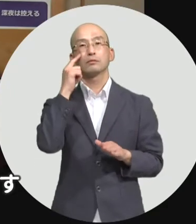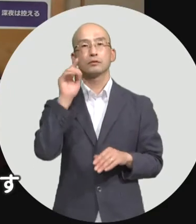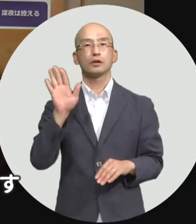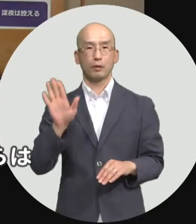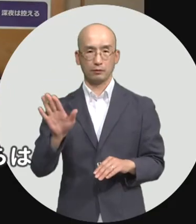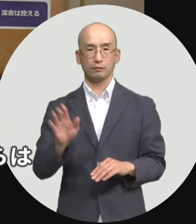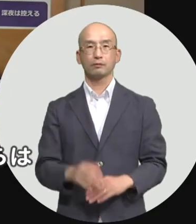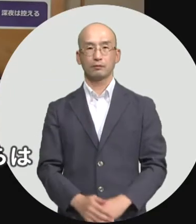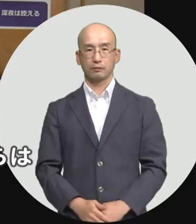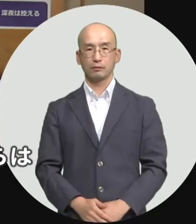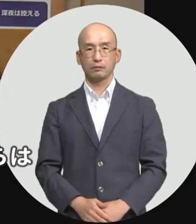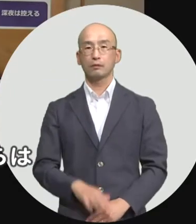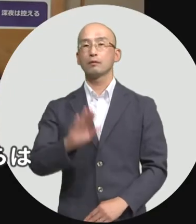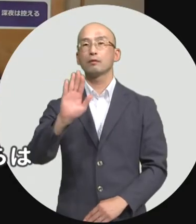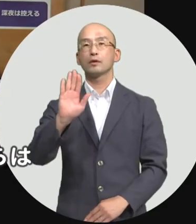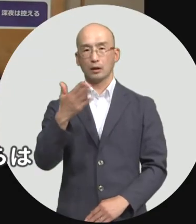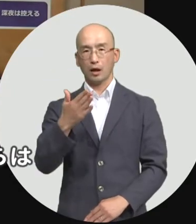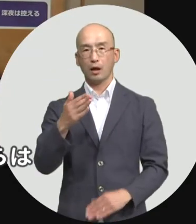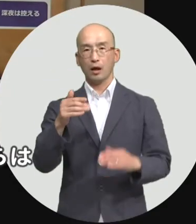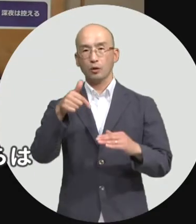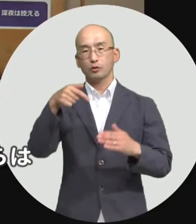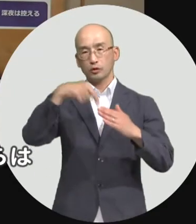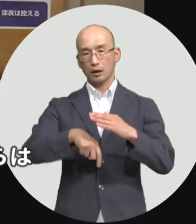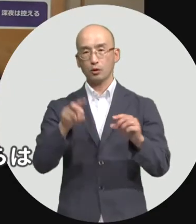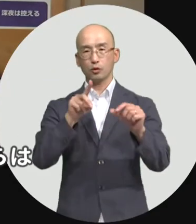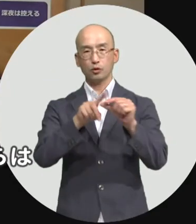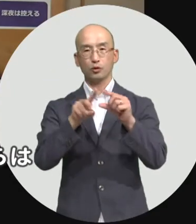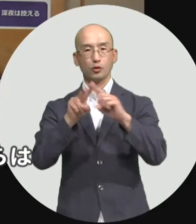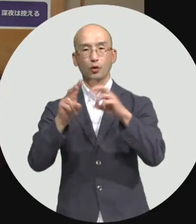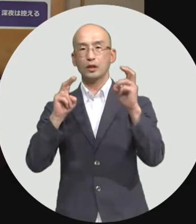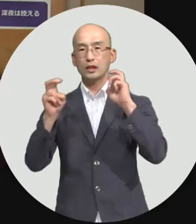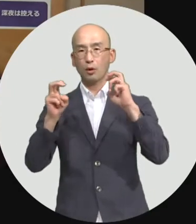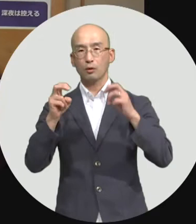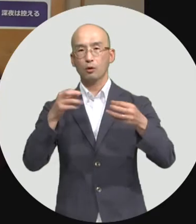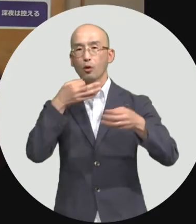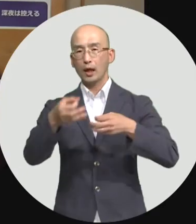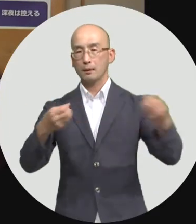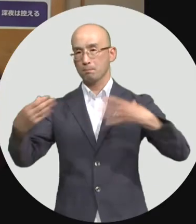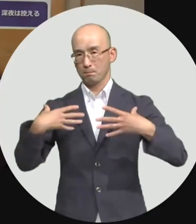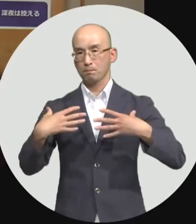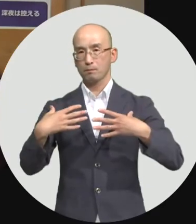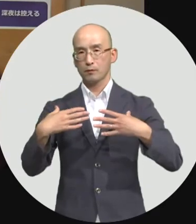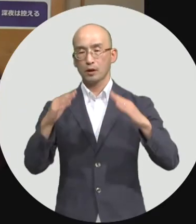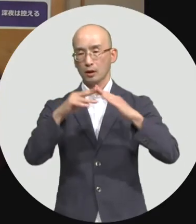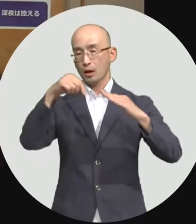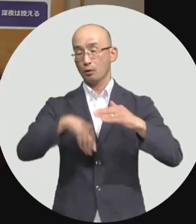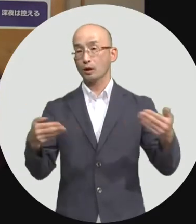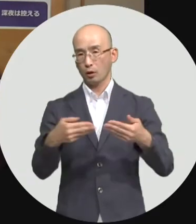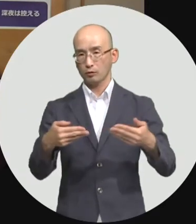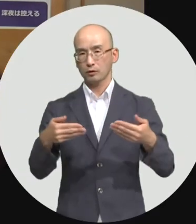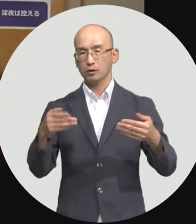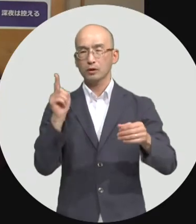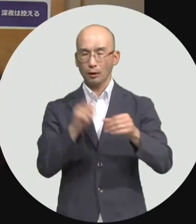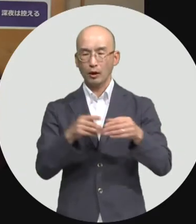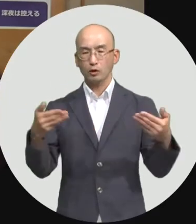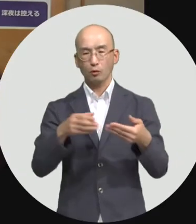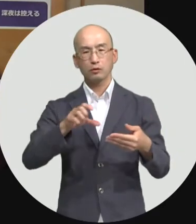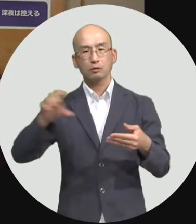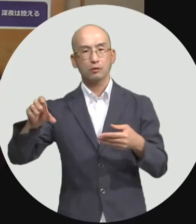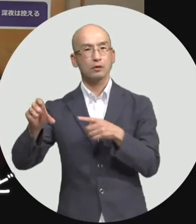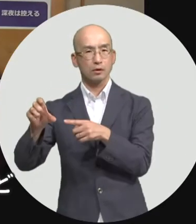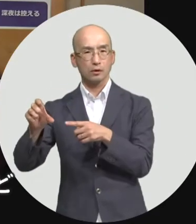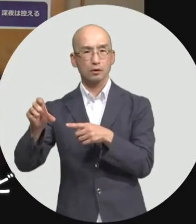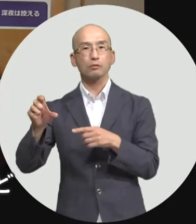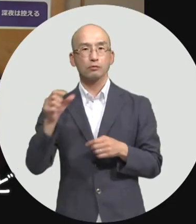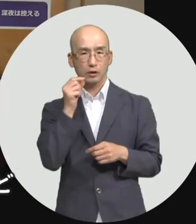。ただ府内の中小企業の皆様からはテレワークに出す業務の切り出しですね、それが難しいとか、